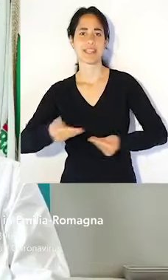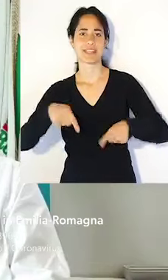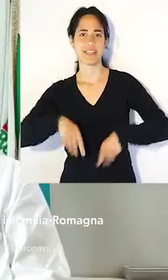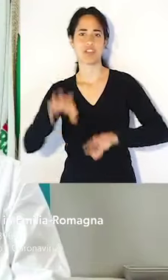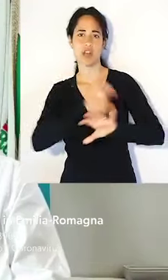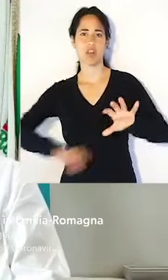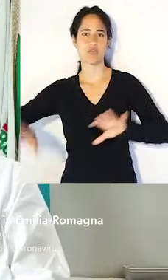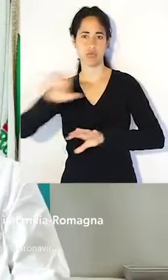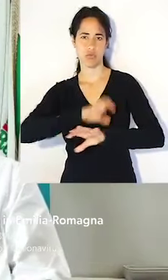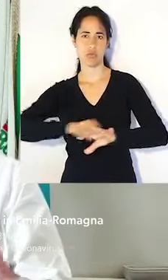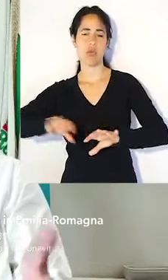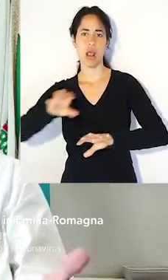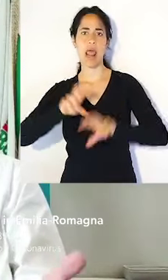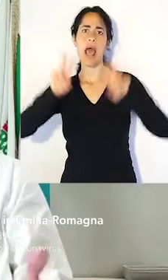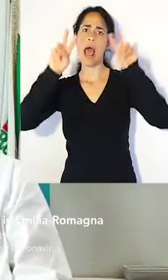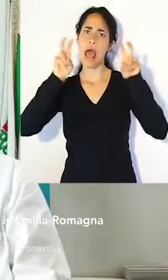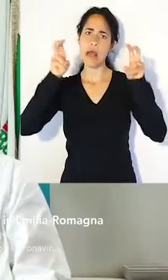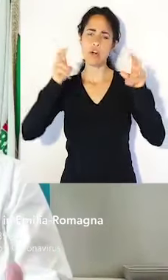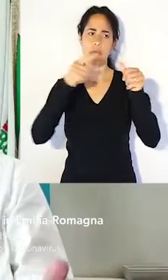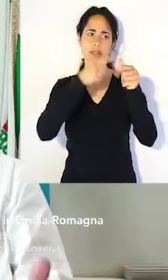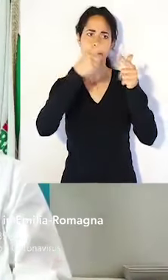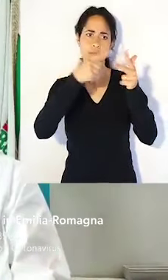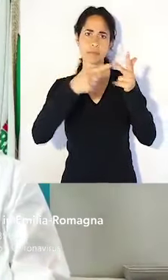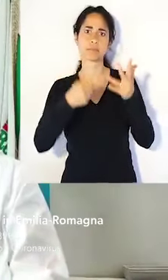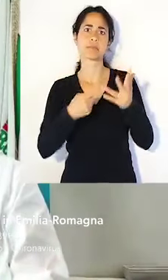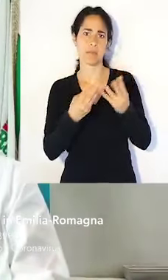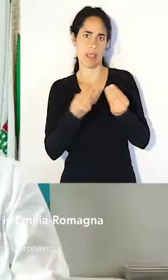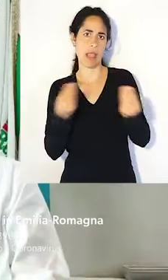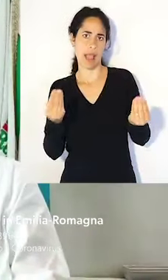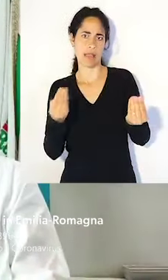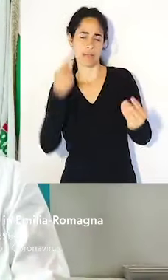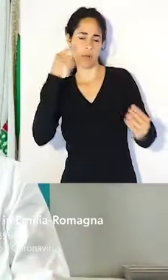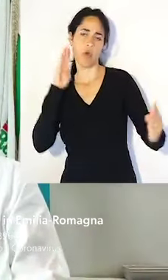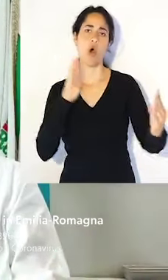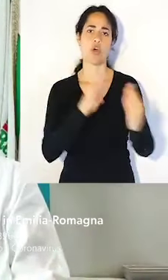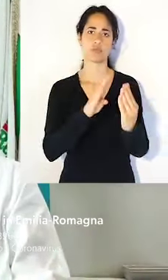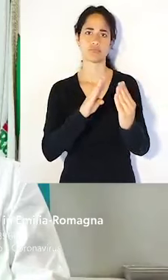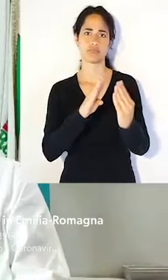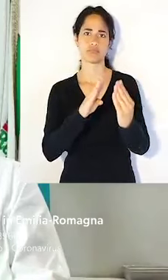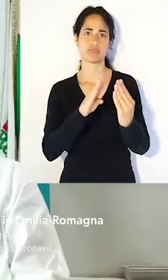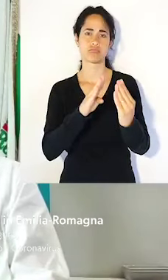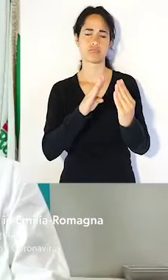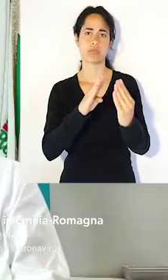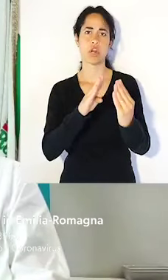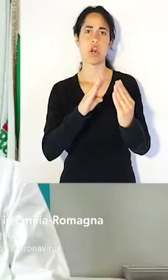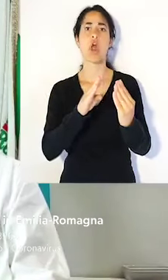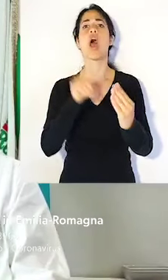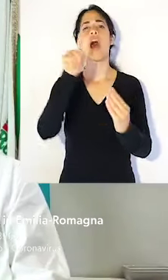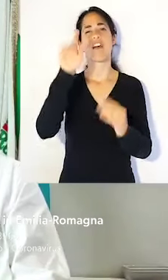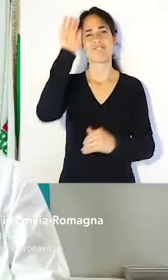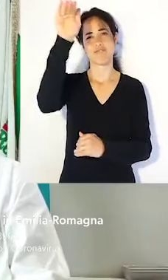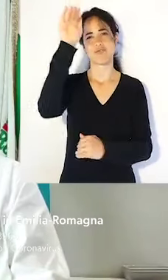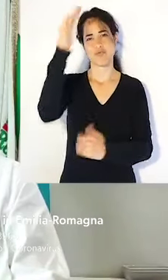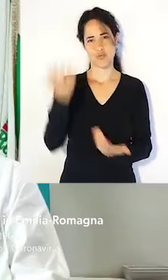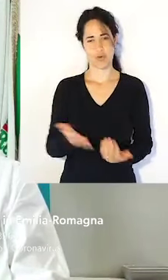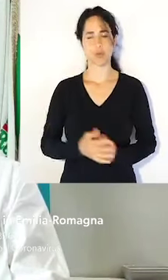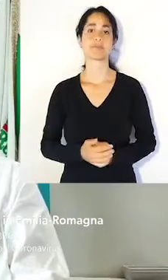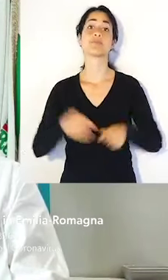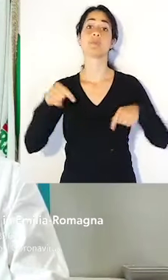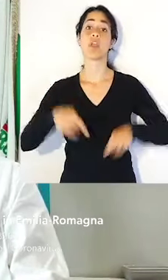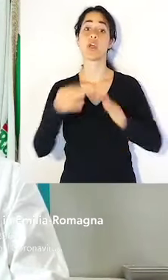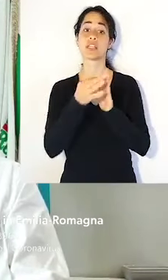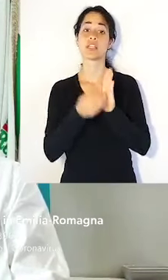sulle questioni che abbiamo da affrontare nella prospettiva e nel prossimo futuro. Ma andiamo con i dati